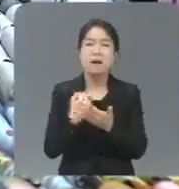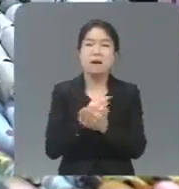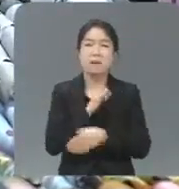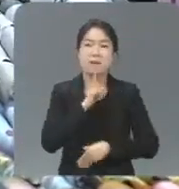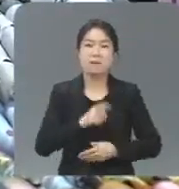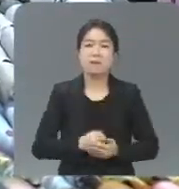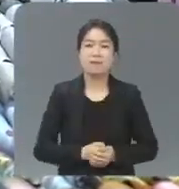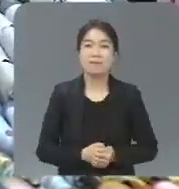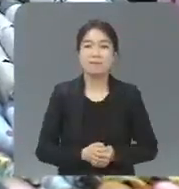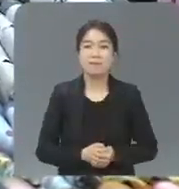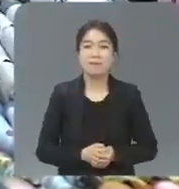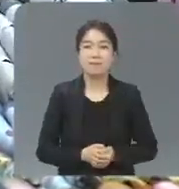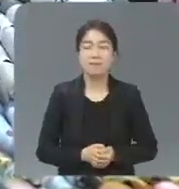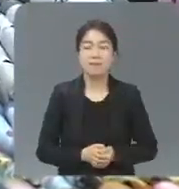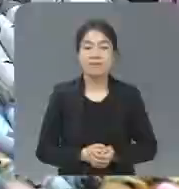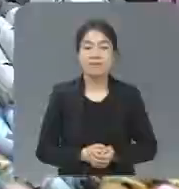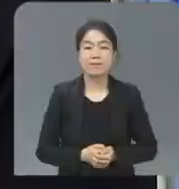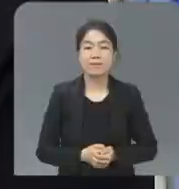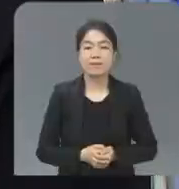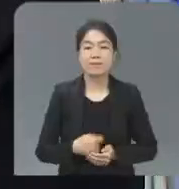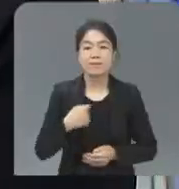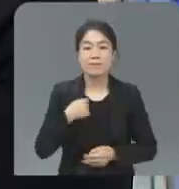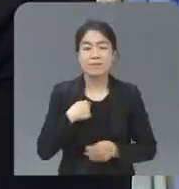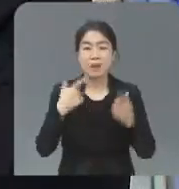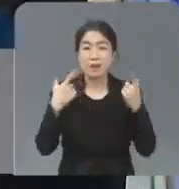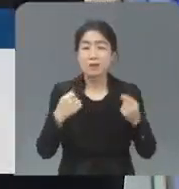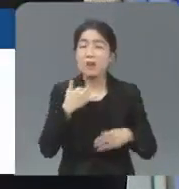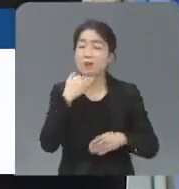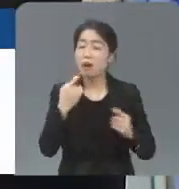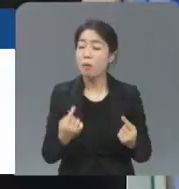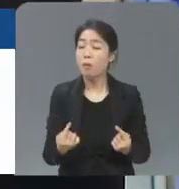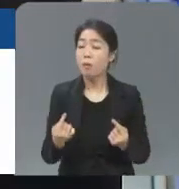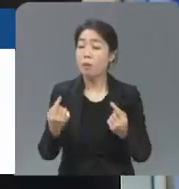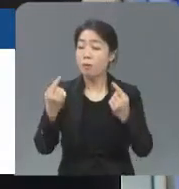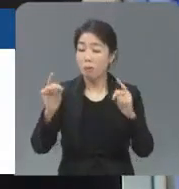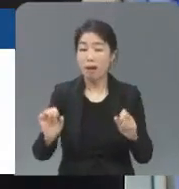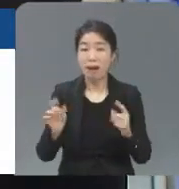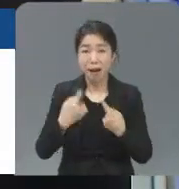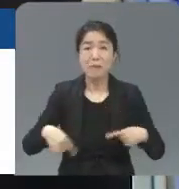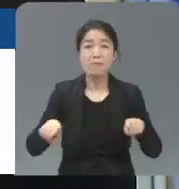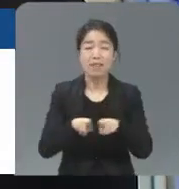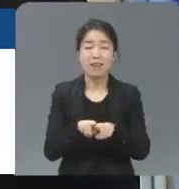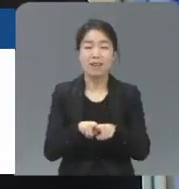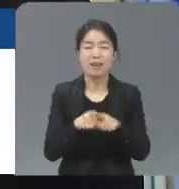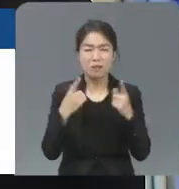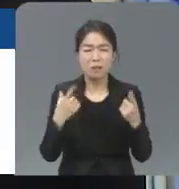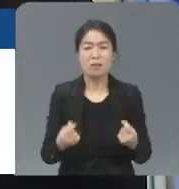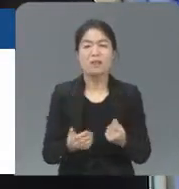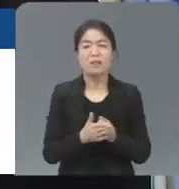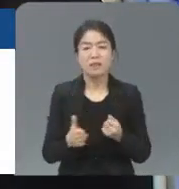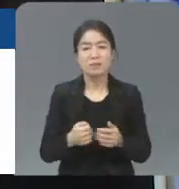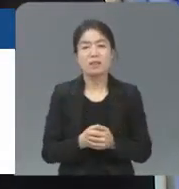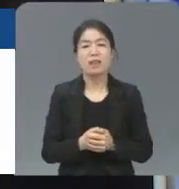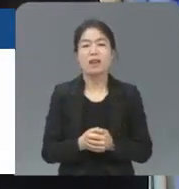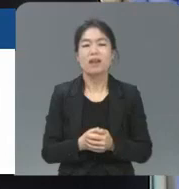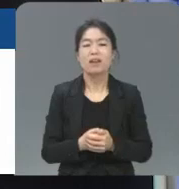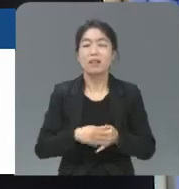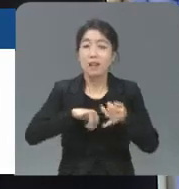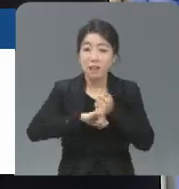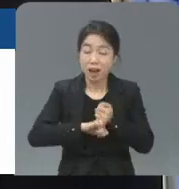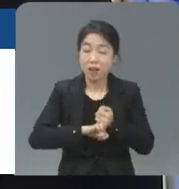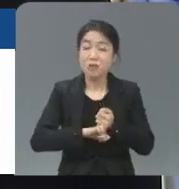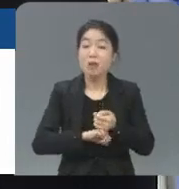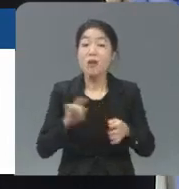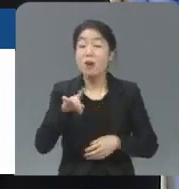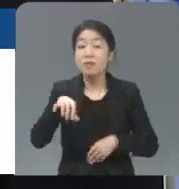감추지 못합니다. 같이 어떻게 보면 나이를 든 공간이라고 할 수 있어요. 일반 쇼핑몰은 아니고 약속을